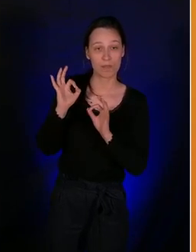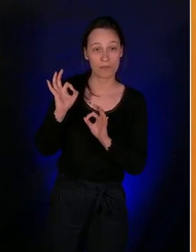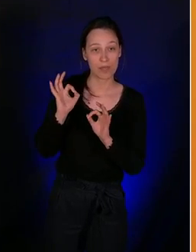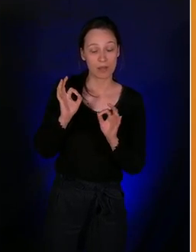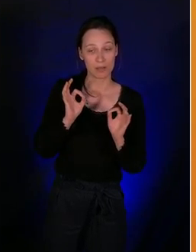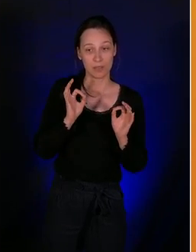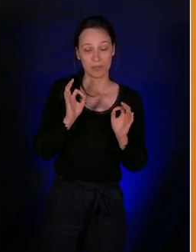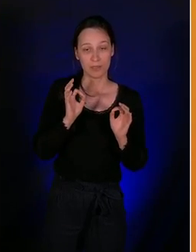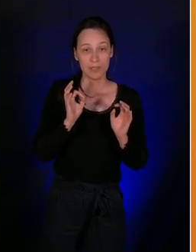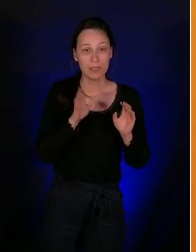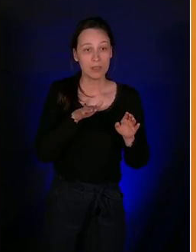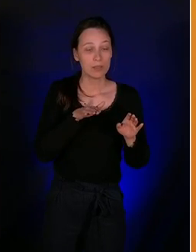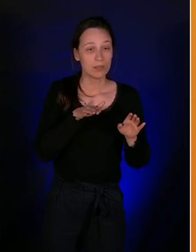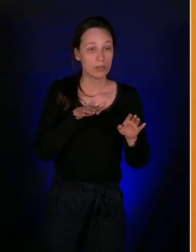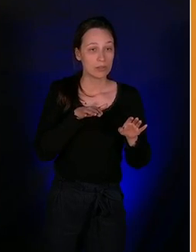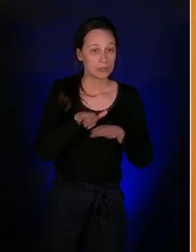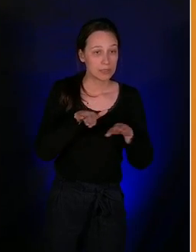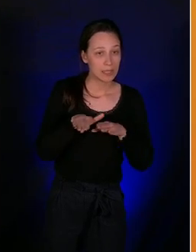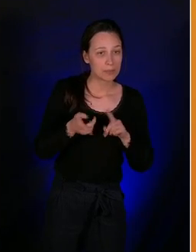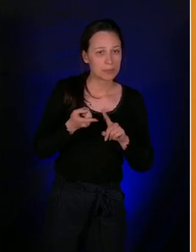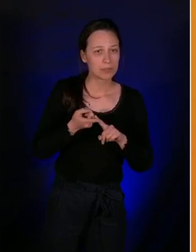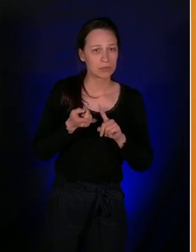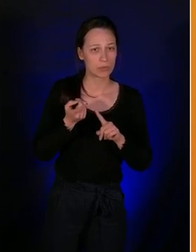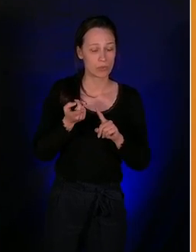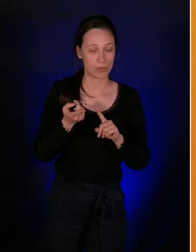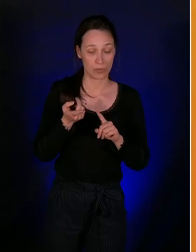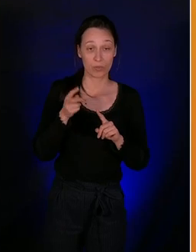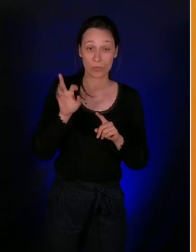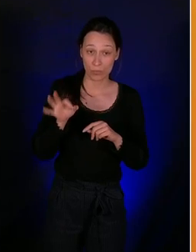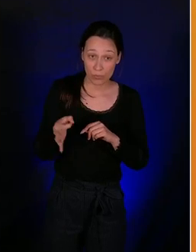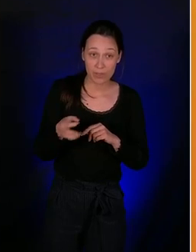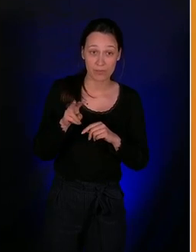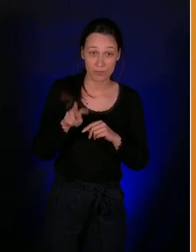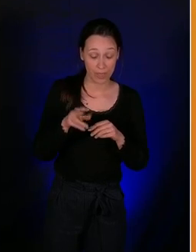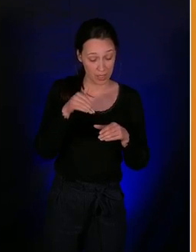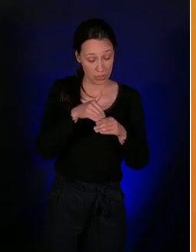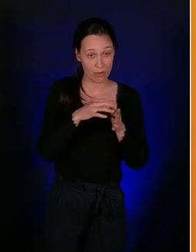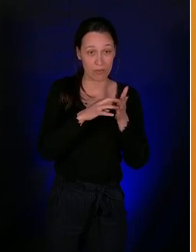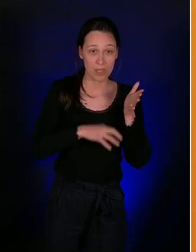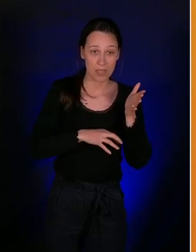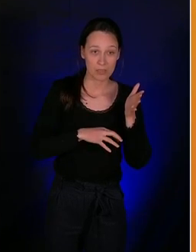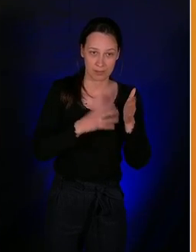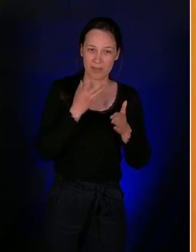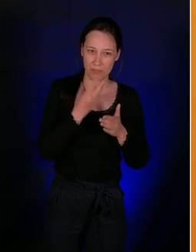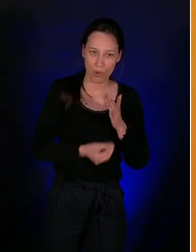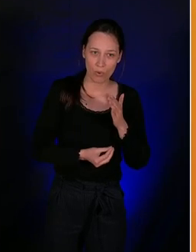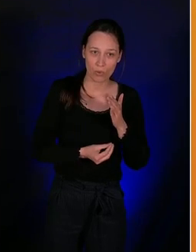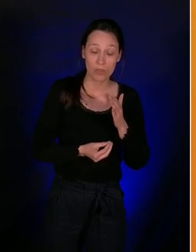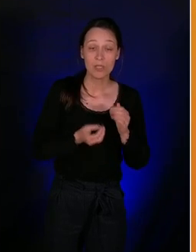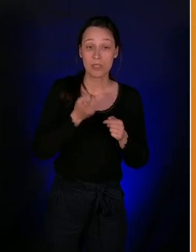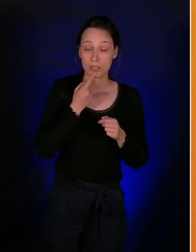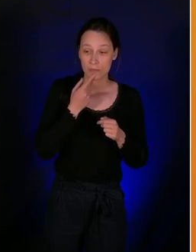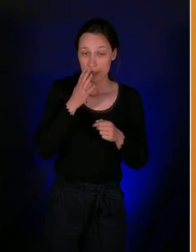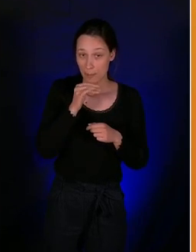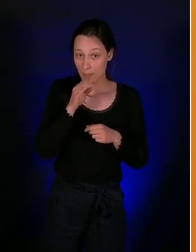le pensons, un manque dans le texte, et on proposera cet après-midi de rajouter la mention qui a été faite